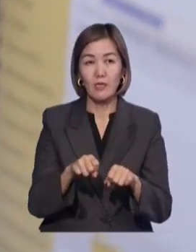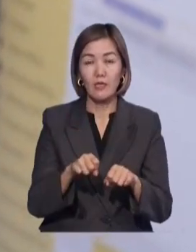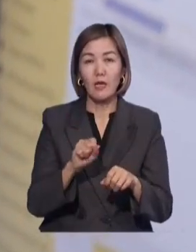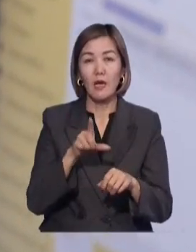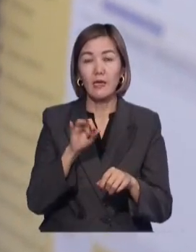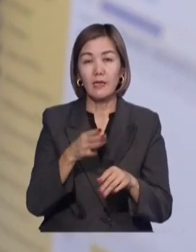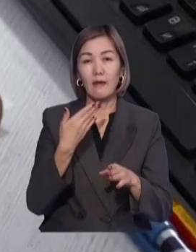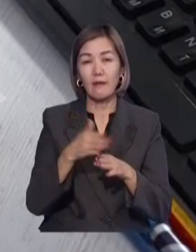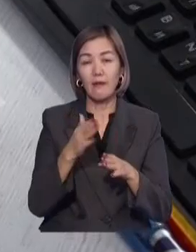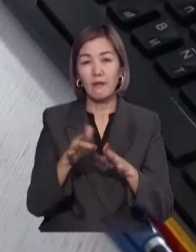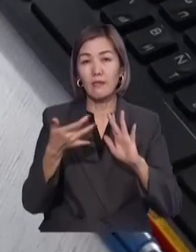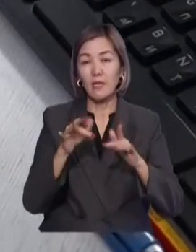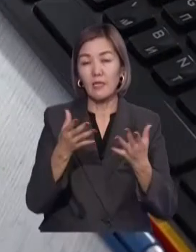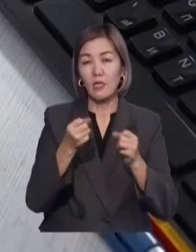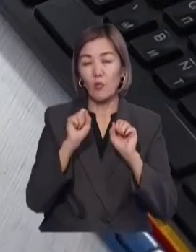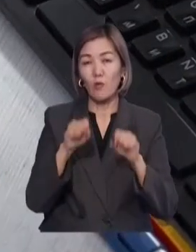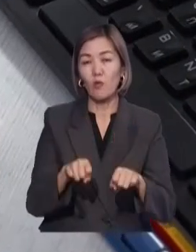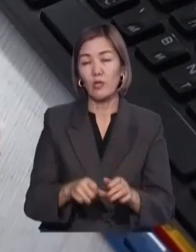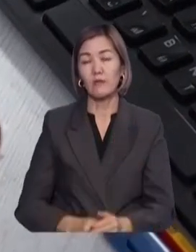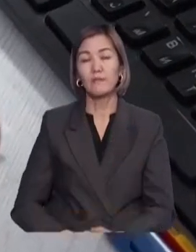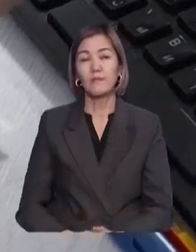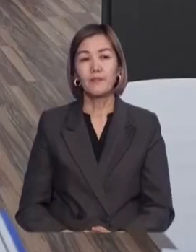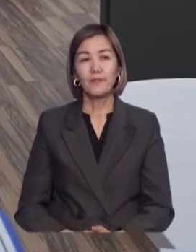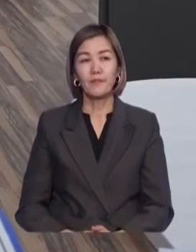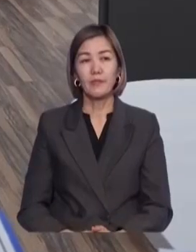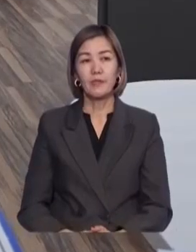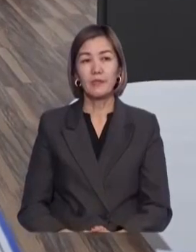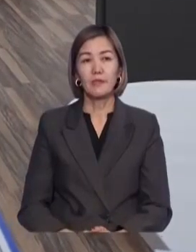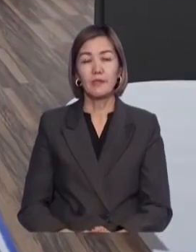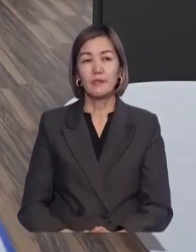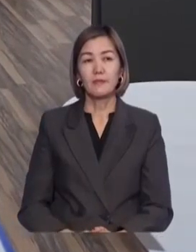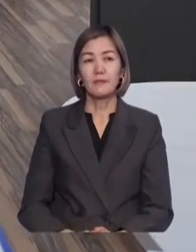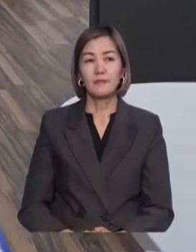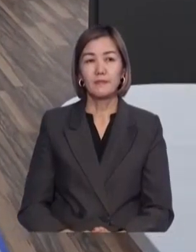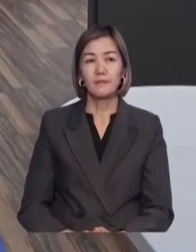Агрокредит кезет сайтынан алуға болады. Роза Дүйсебаева, Ғабит Қабдырахман, Жетісу телеарнасы.